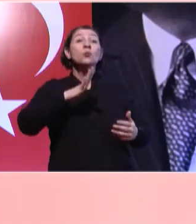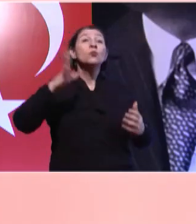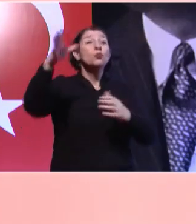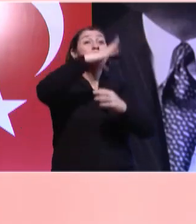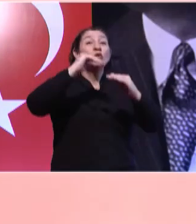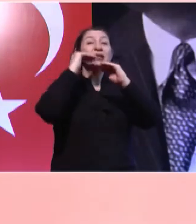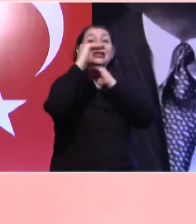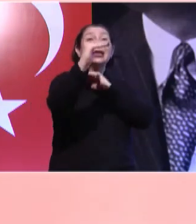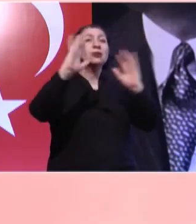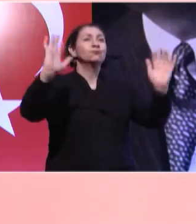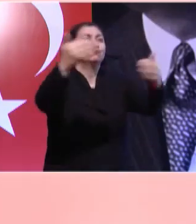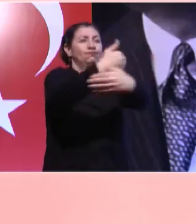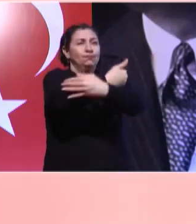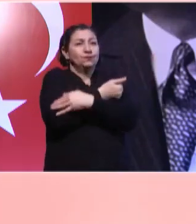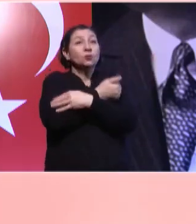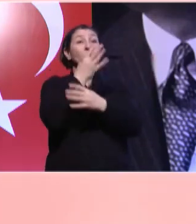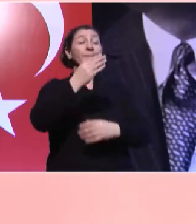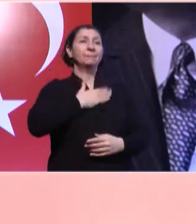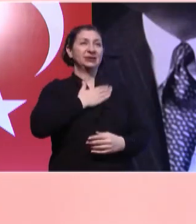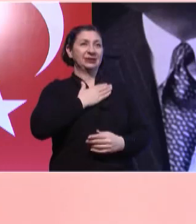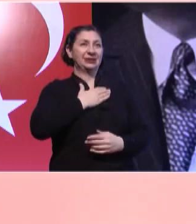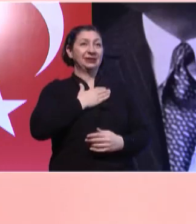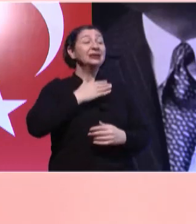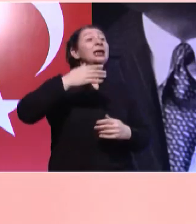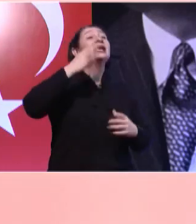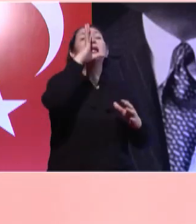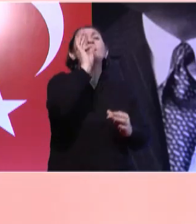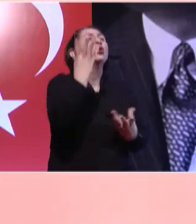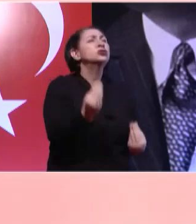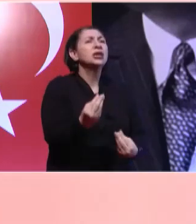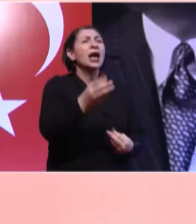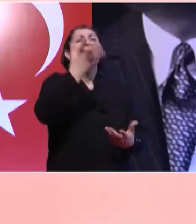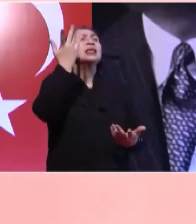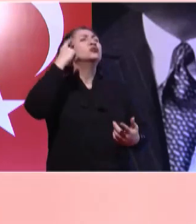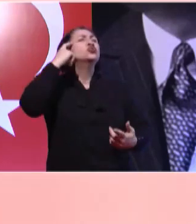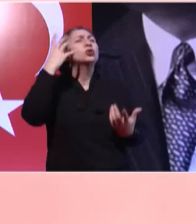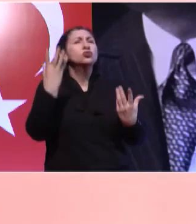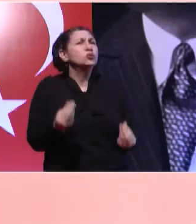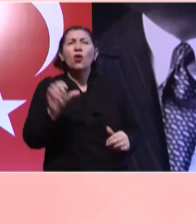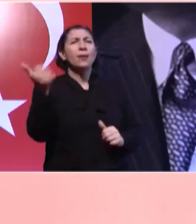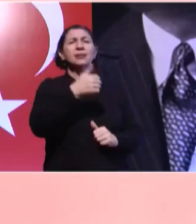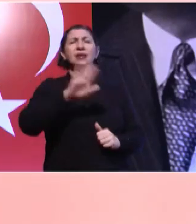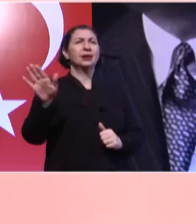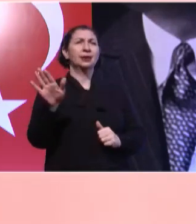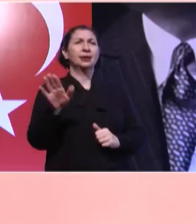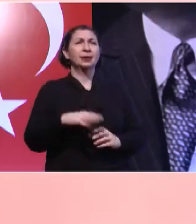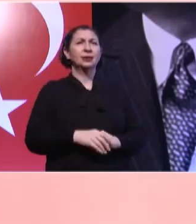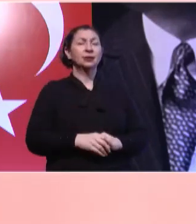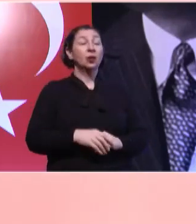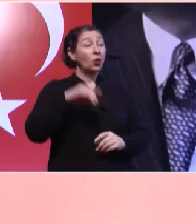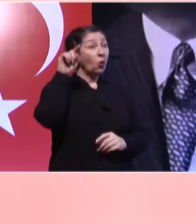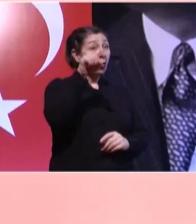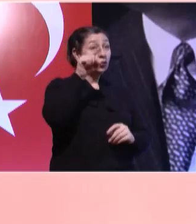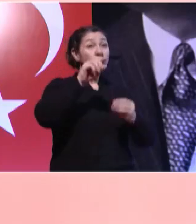kitleleri kucaklayacak olan bizleriz. Kim olursa olsun, hangi görüşten olursa olsun,